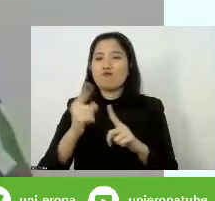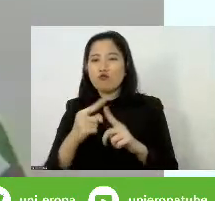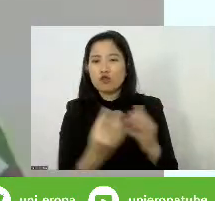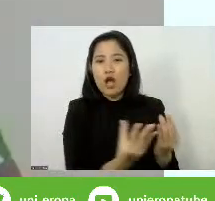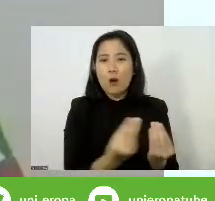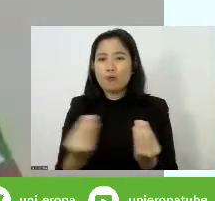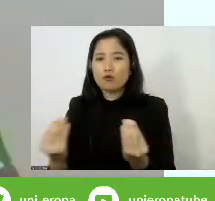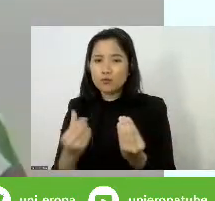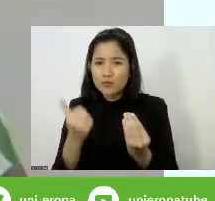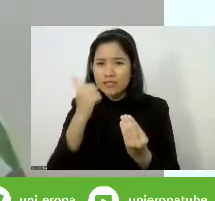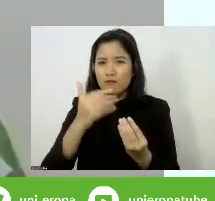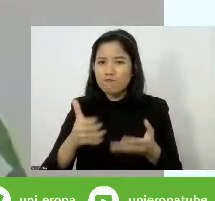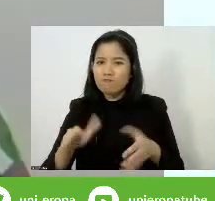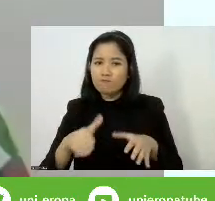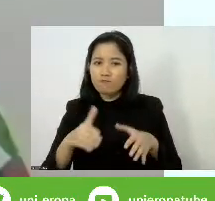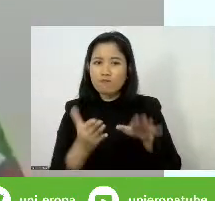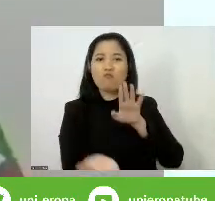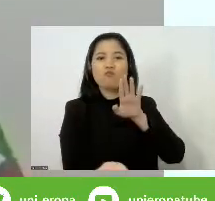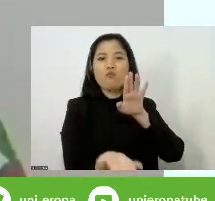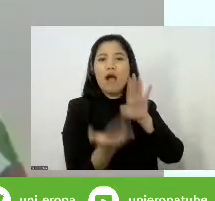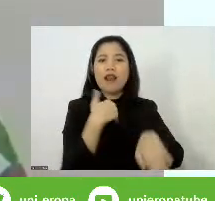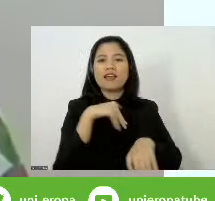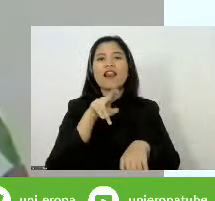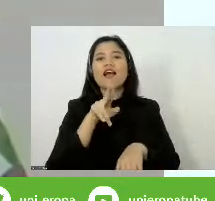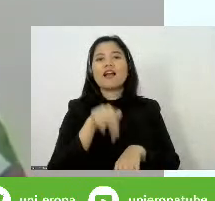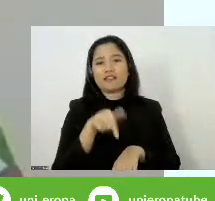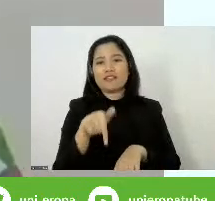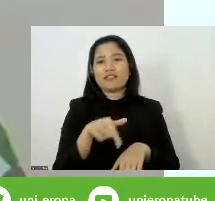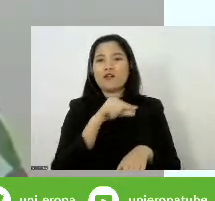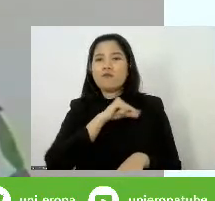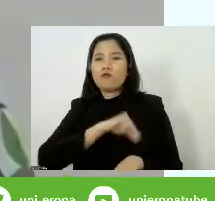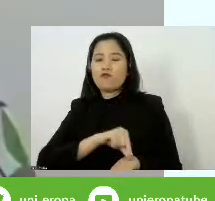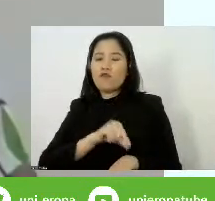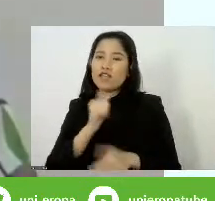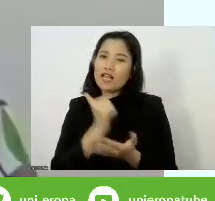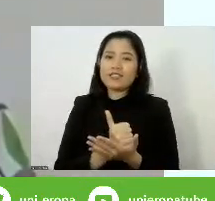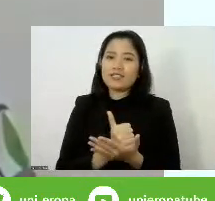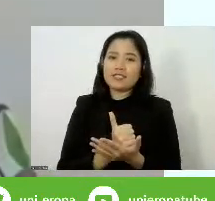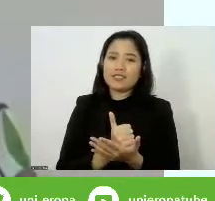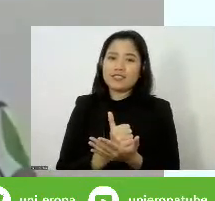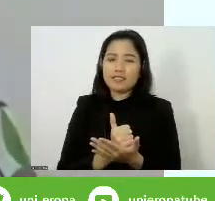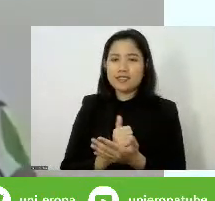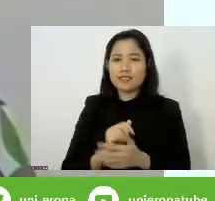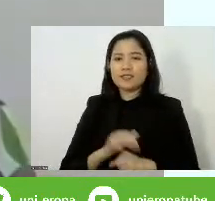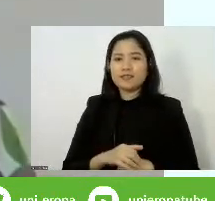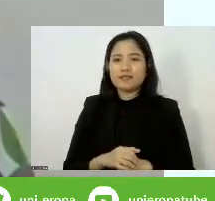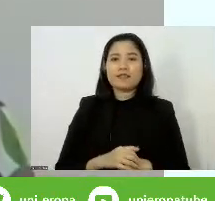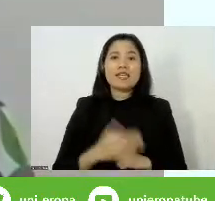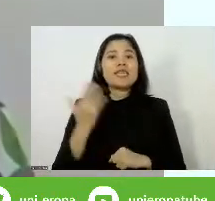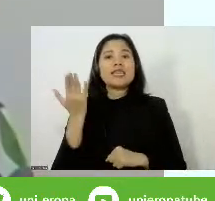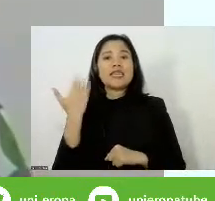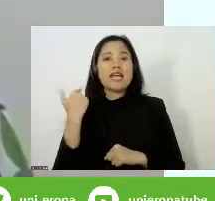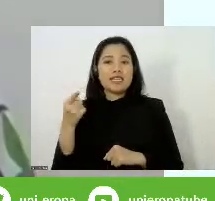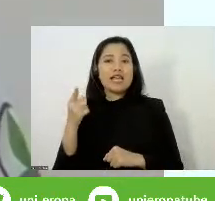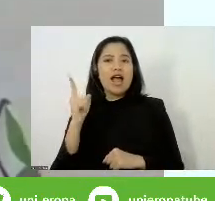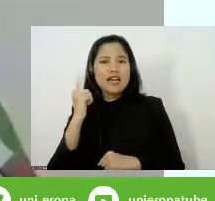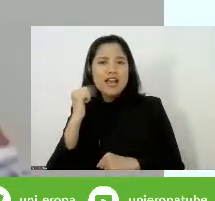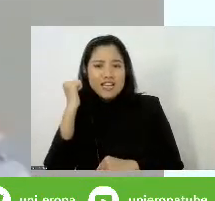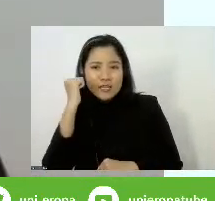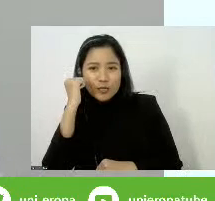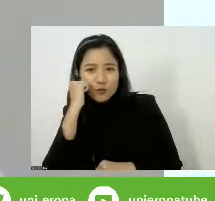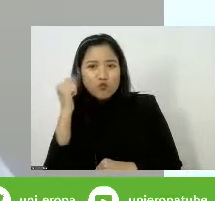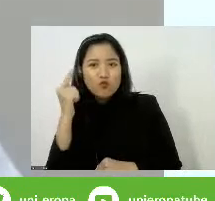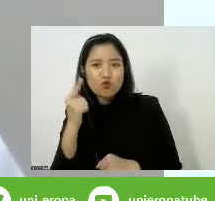adanya ke fungsi aslinya sebagaimana tapi disebutkan juga oleh ibu